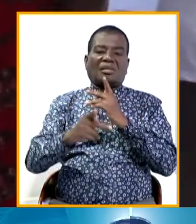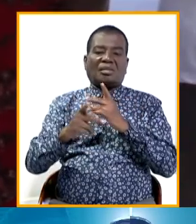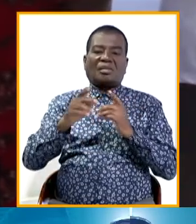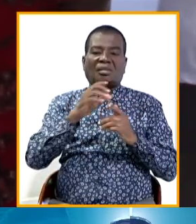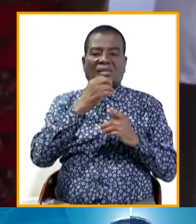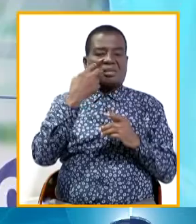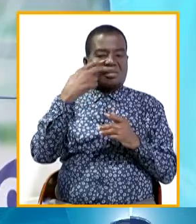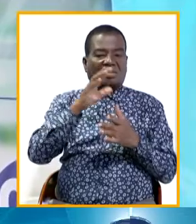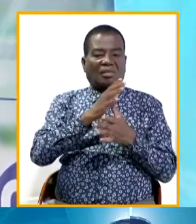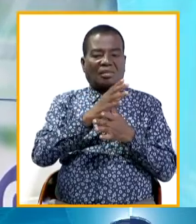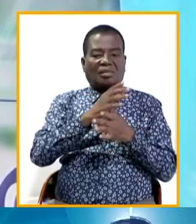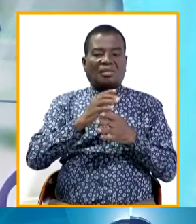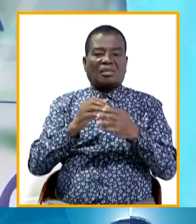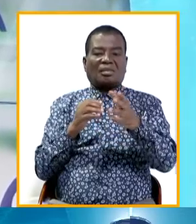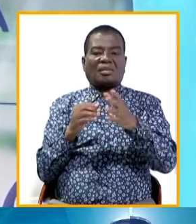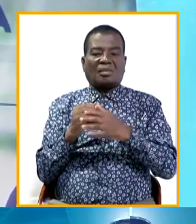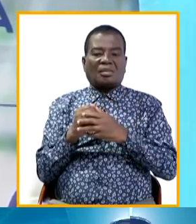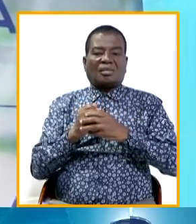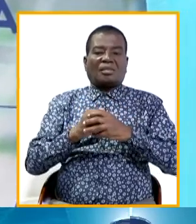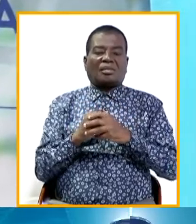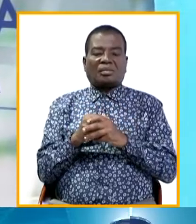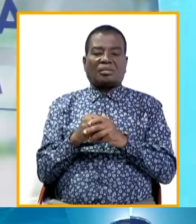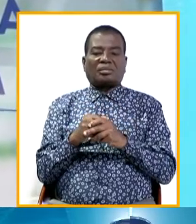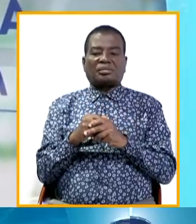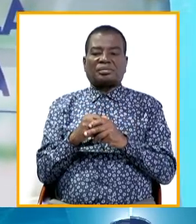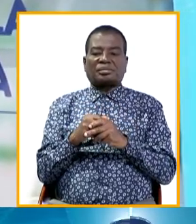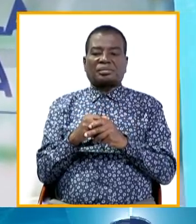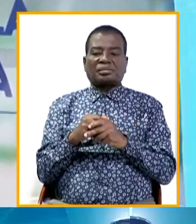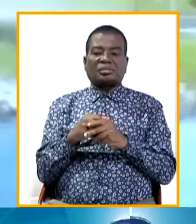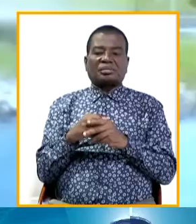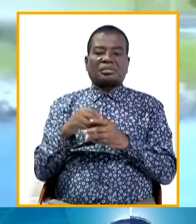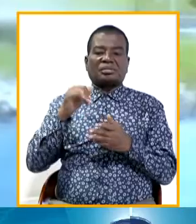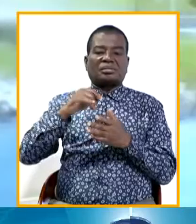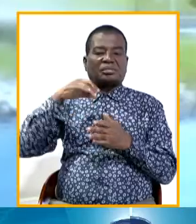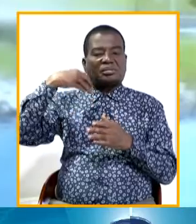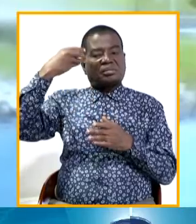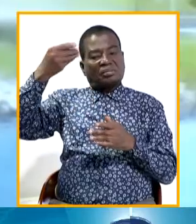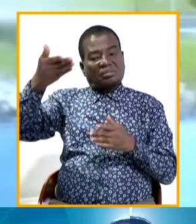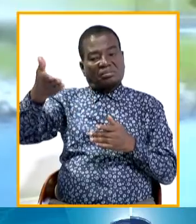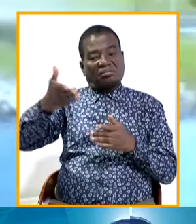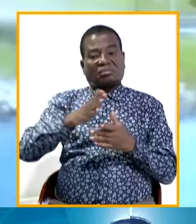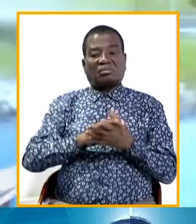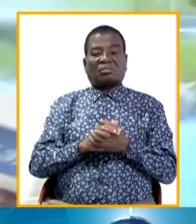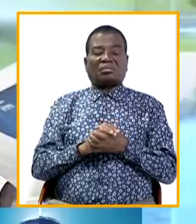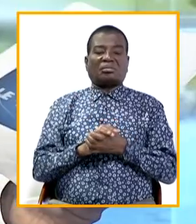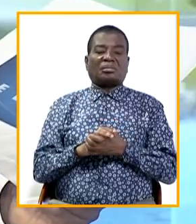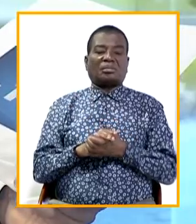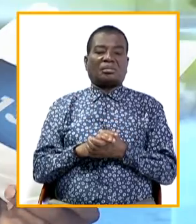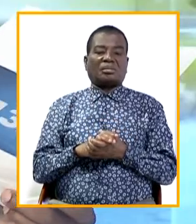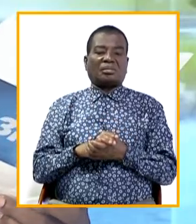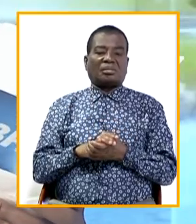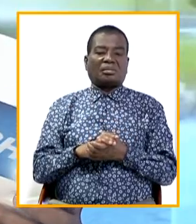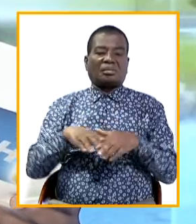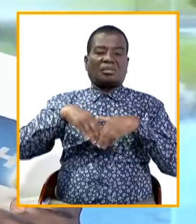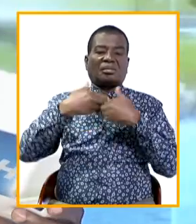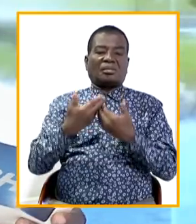micro RTI1 de Victorine Yaoyobo. Et son reportage vous sera proposé dans nos prochains journaux.